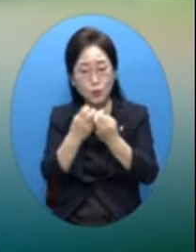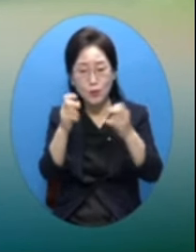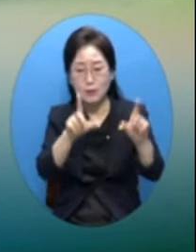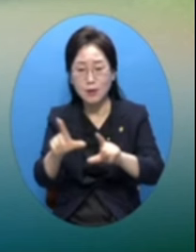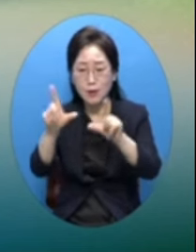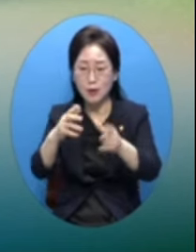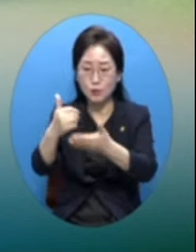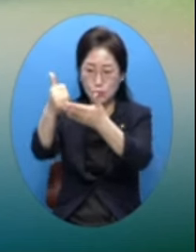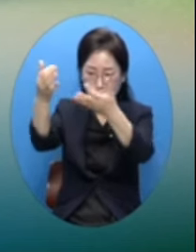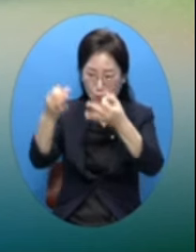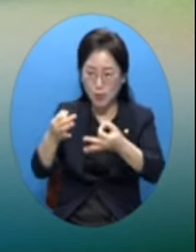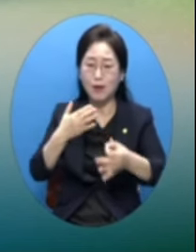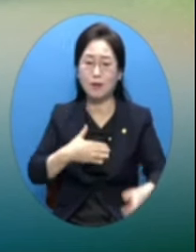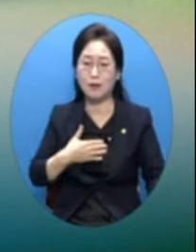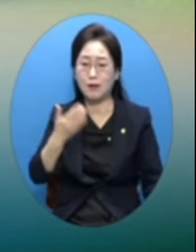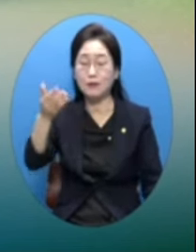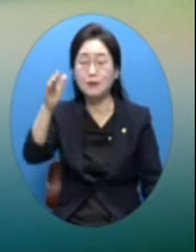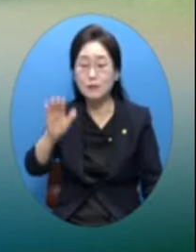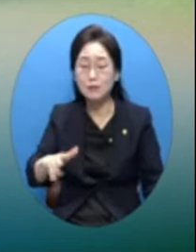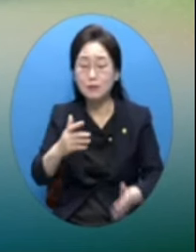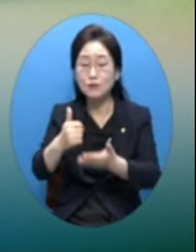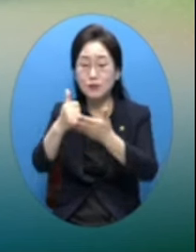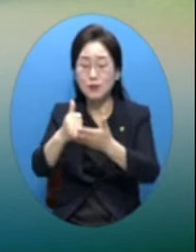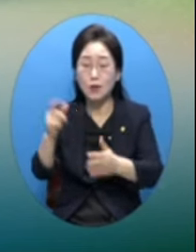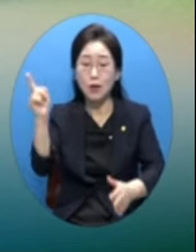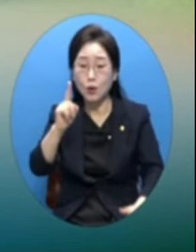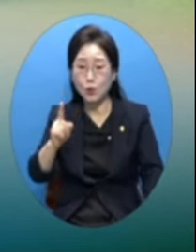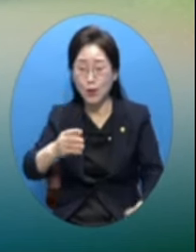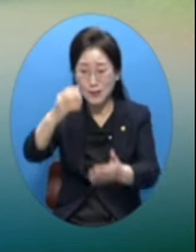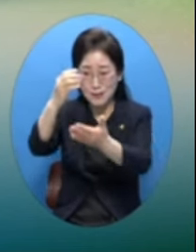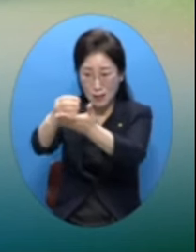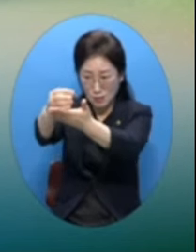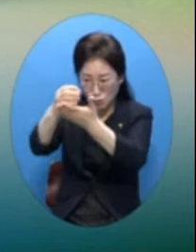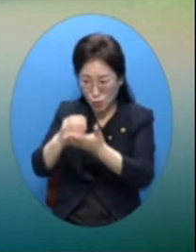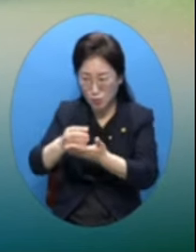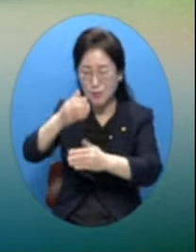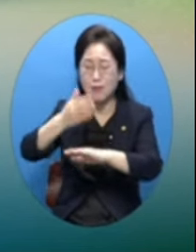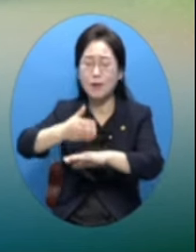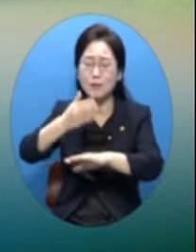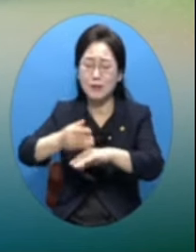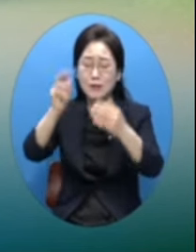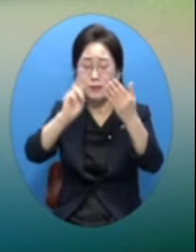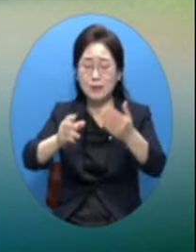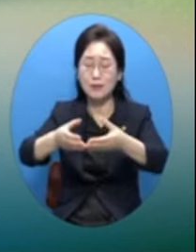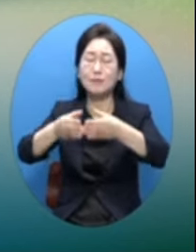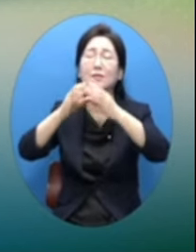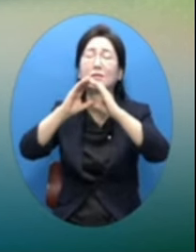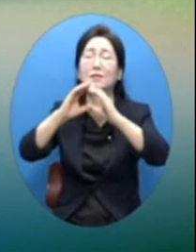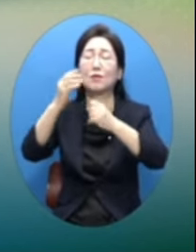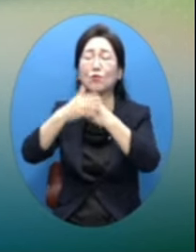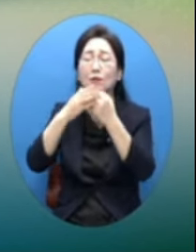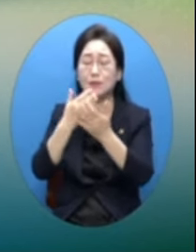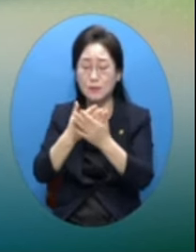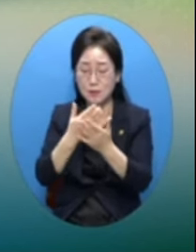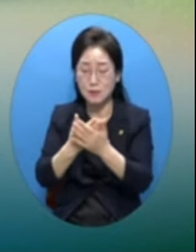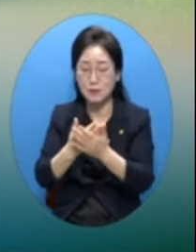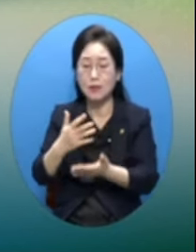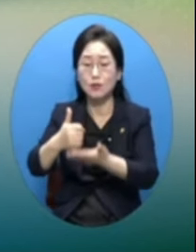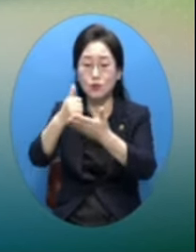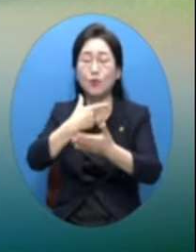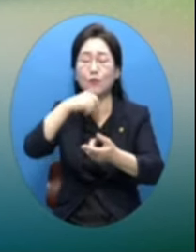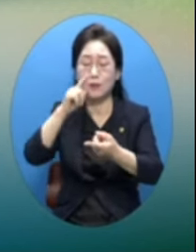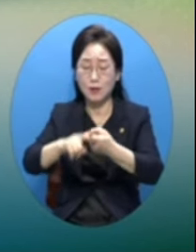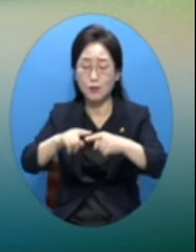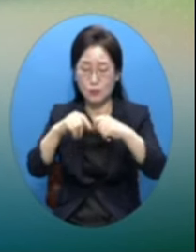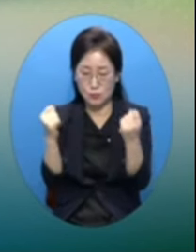잘 아십니다. 그러나 주님이 주신 어떤 잔도 감사하고 찬송하며 마시게 해 주십시오. 주님의 뜻에